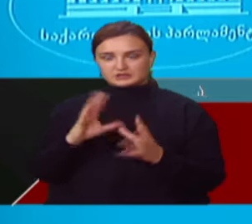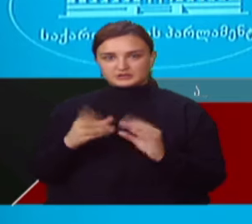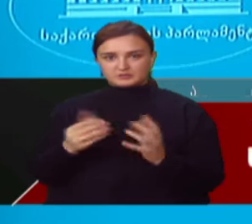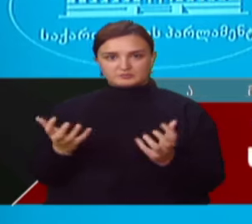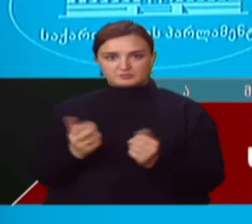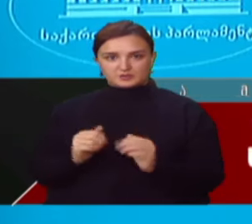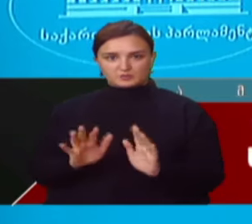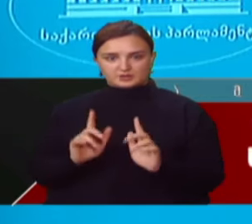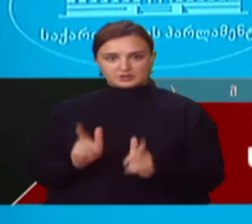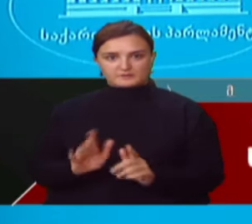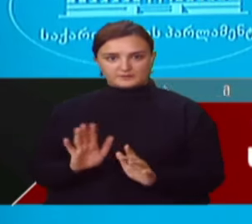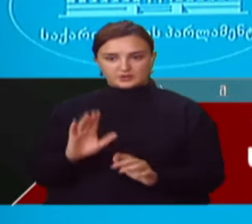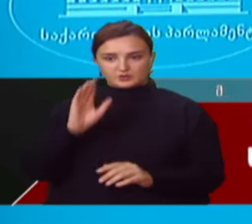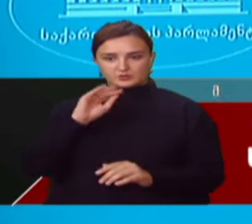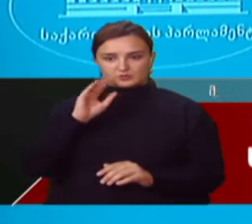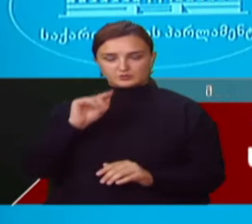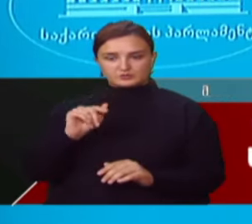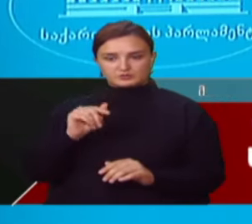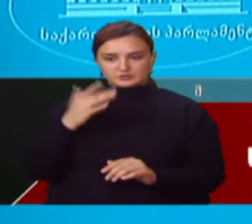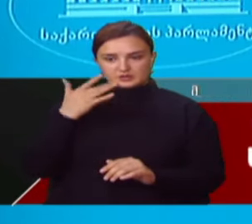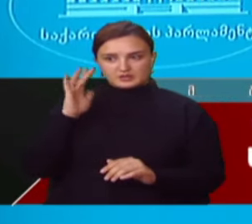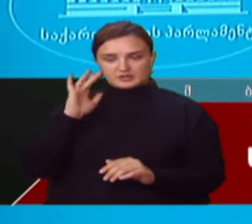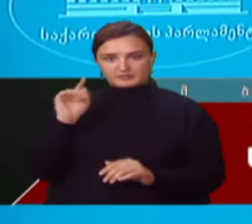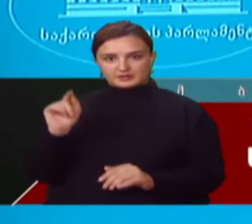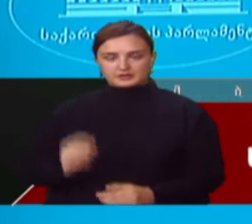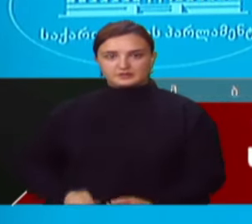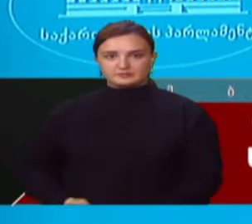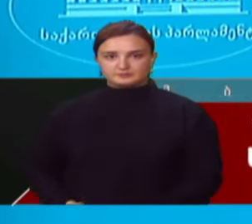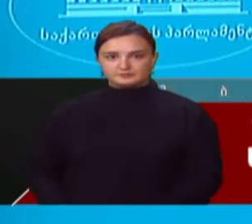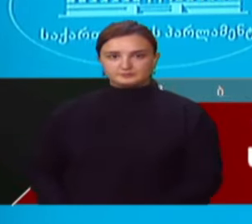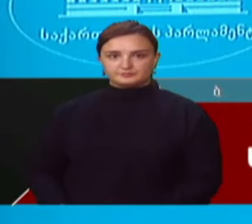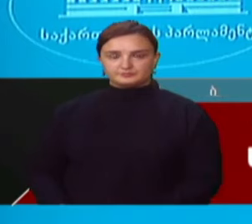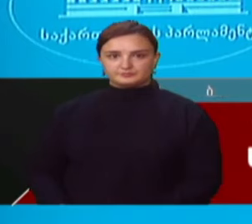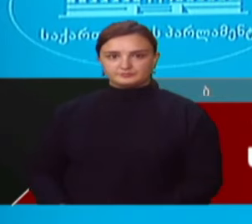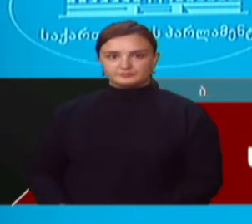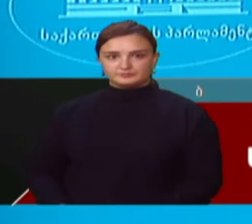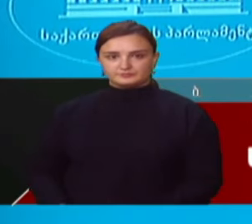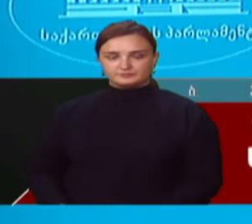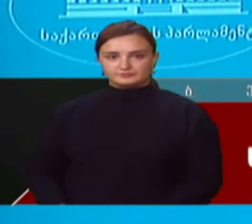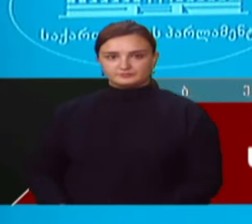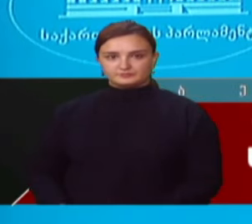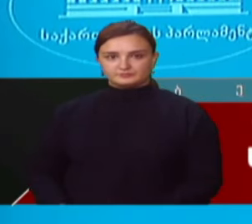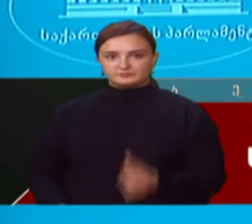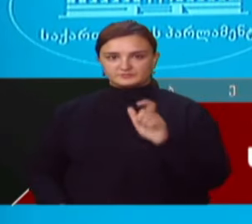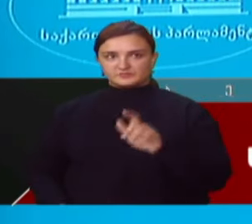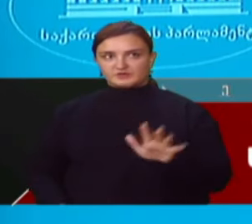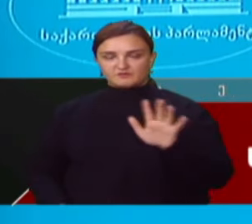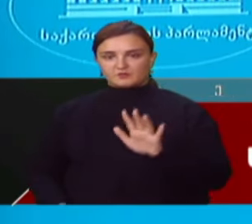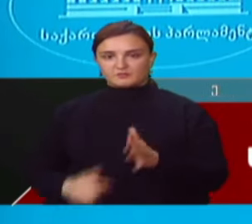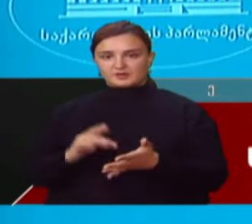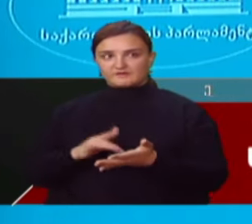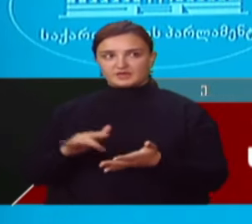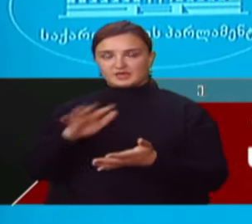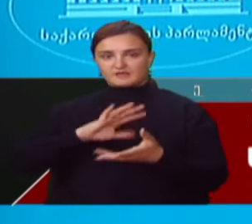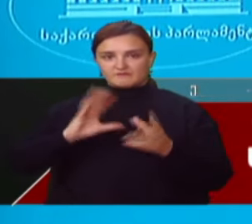მიუღებელი. მაშინ როცა მათ შორის ამერიკის შეერთებული შტატები, არაერთი წამყვანი ევროპული ქვეყანა